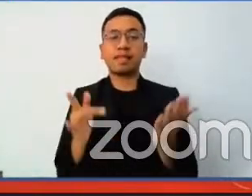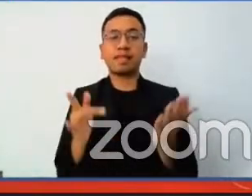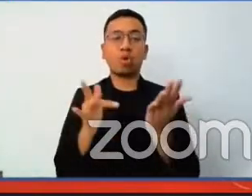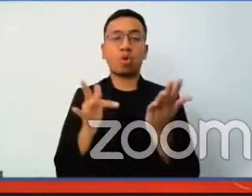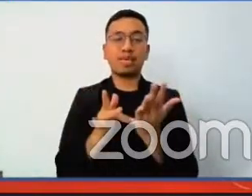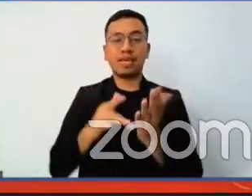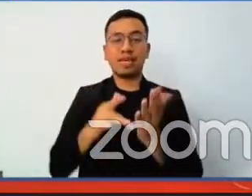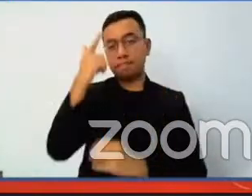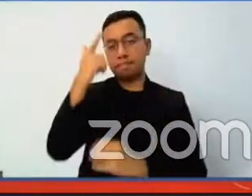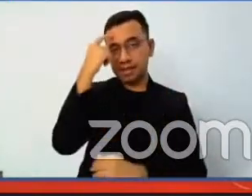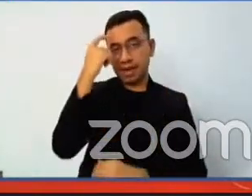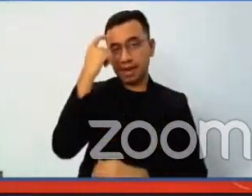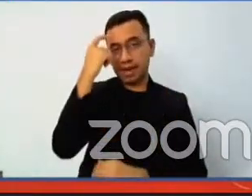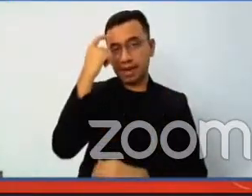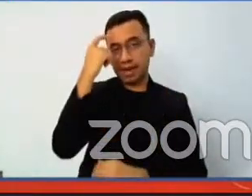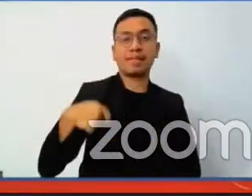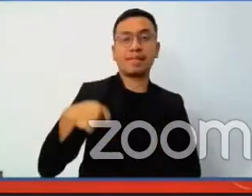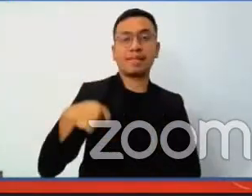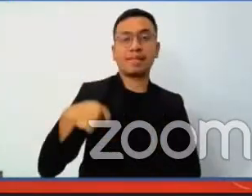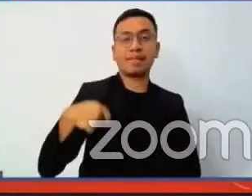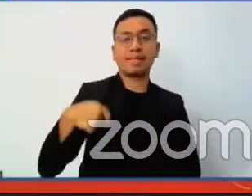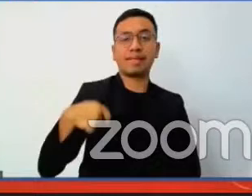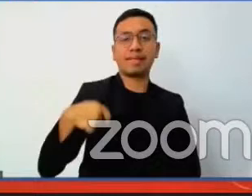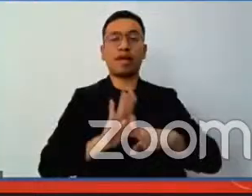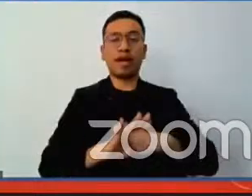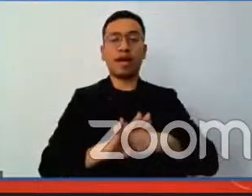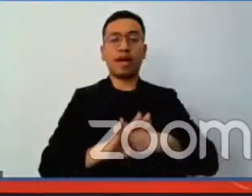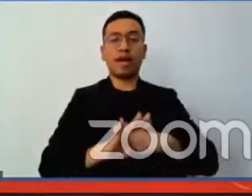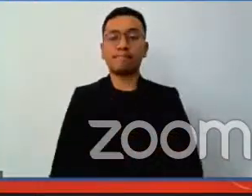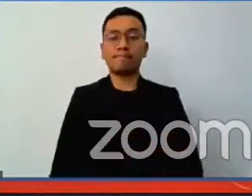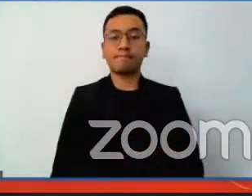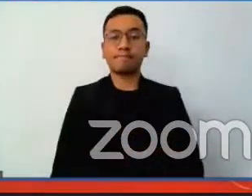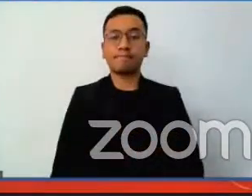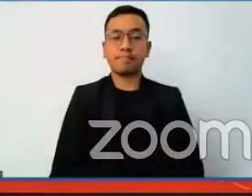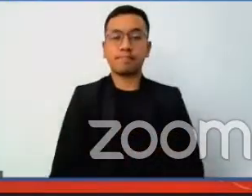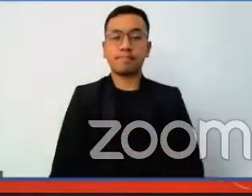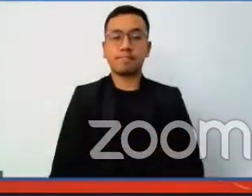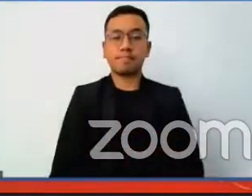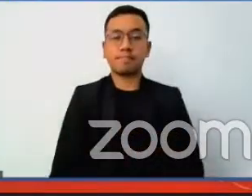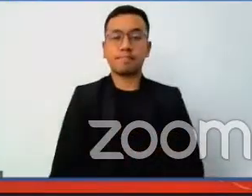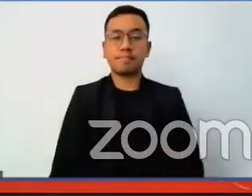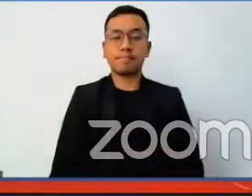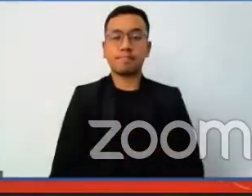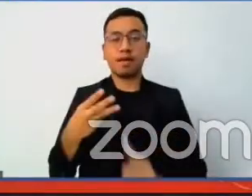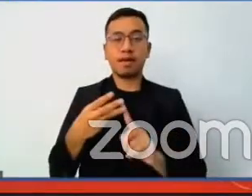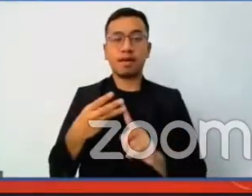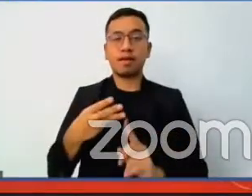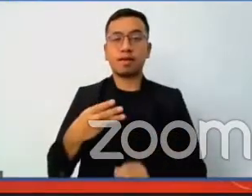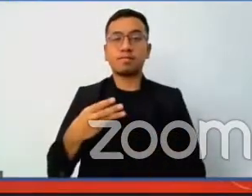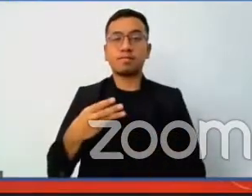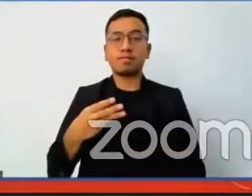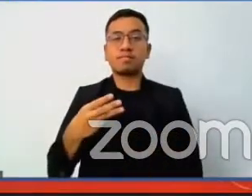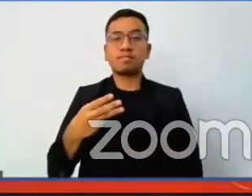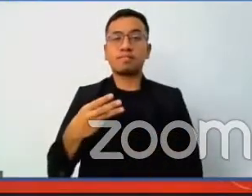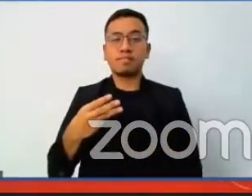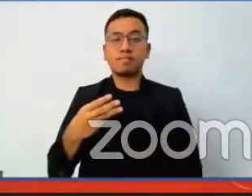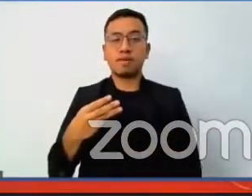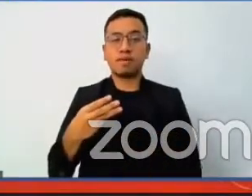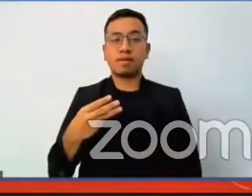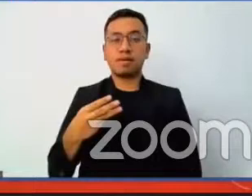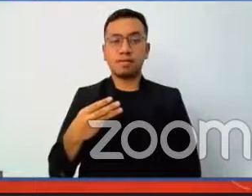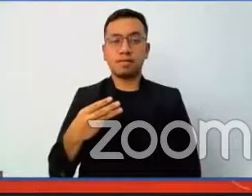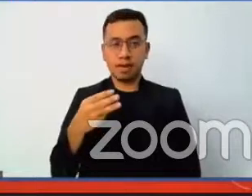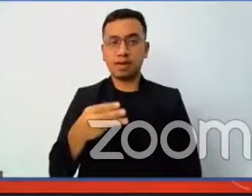muda Kemendikbud Ristek. Yang ketiga, Bapak Dr. Khairuddin MPD. Beliau